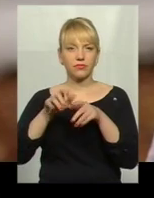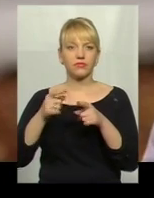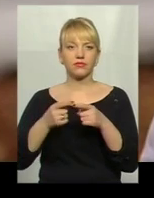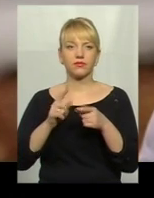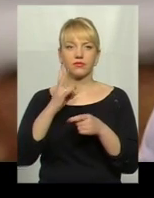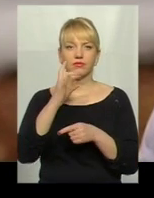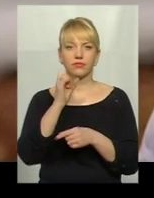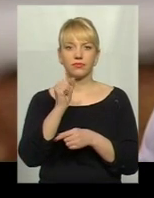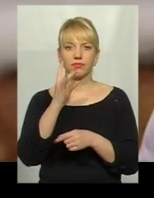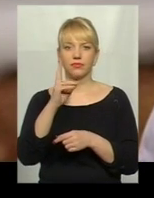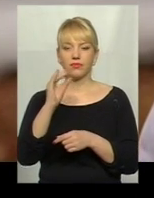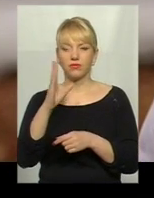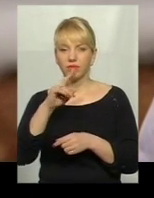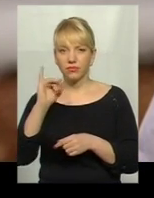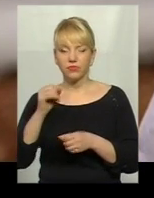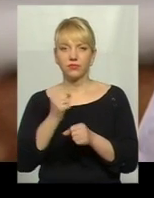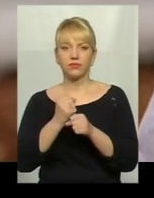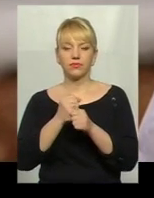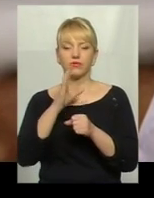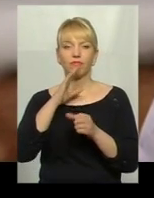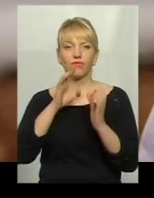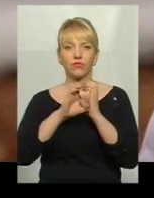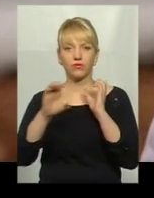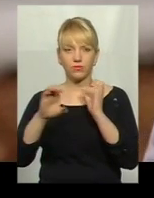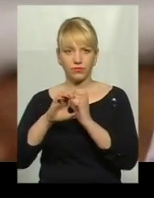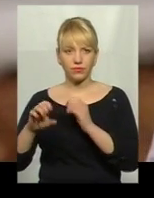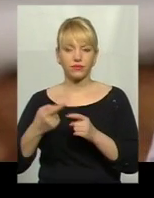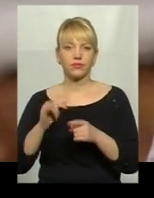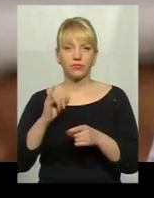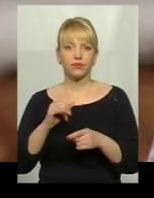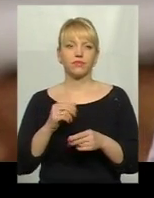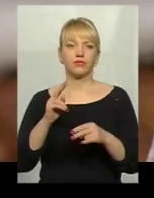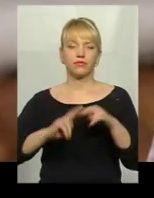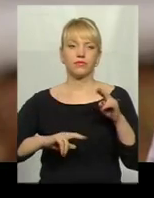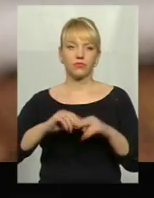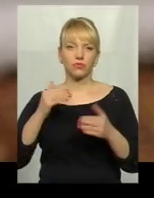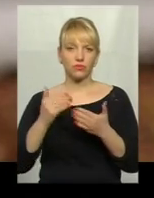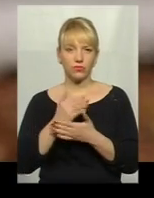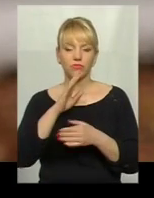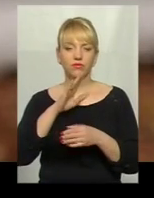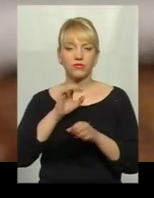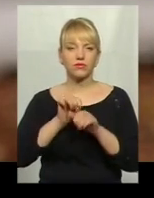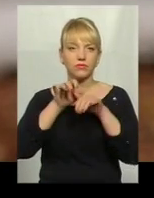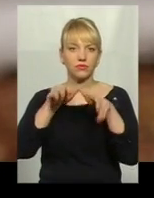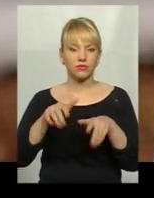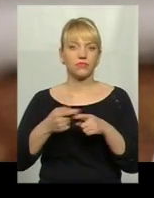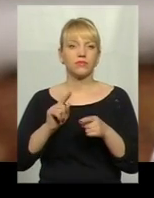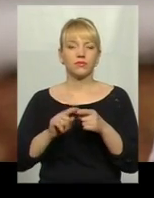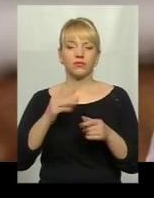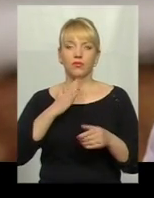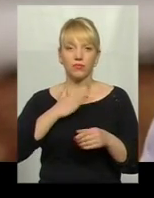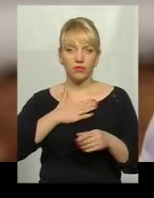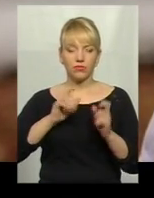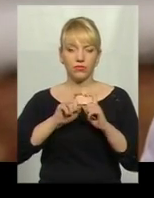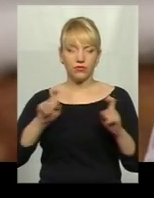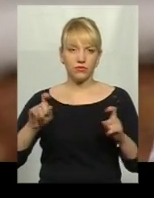Ракевичі водогін будуємо, в Юхимівці побудова нової скважини. Наші школи, наша освіта також в